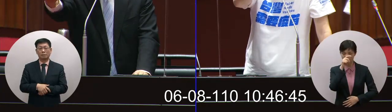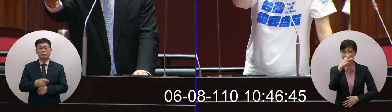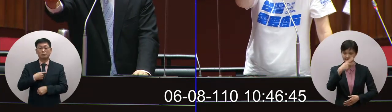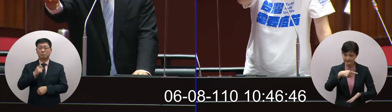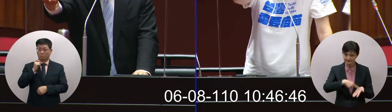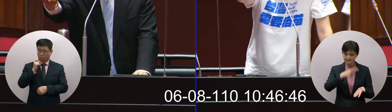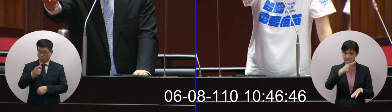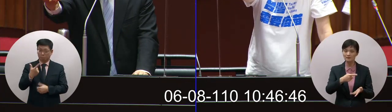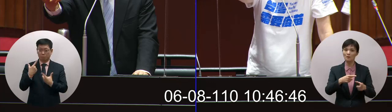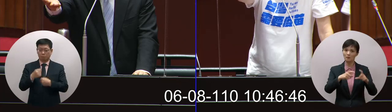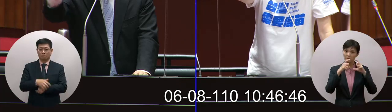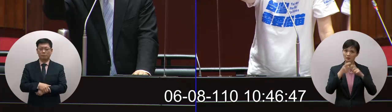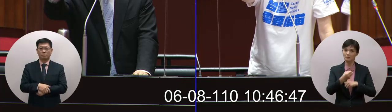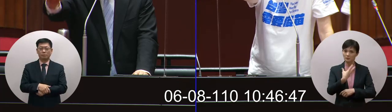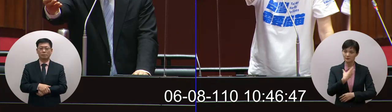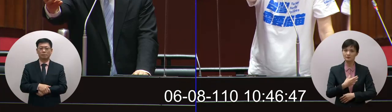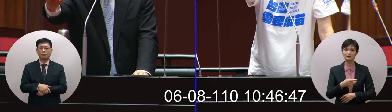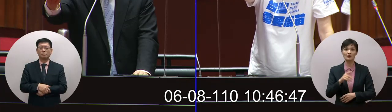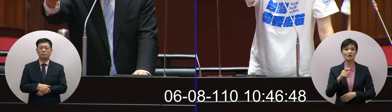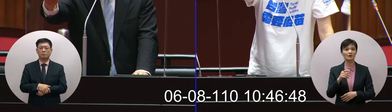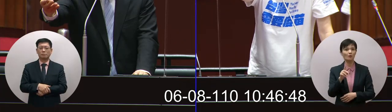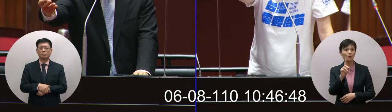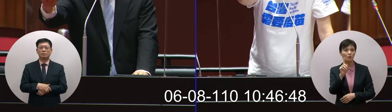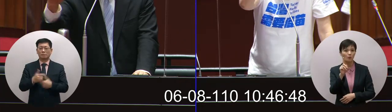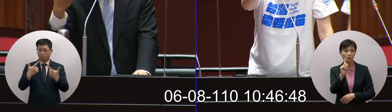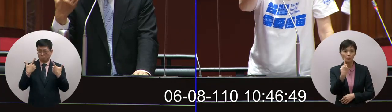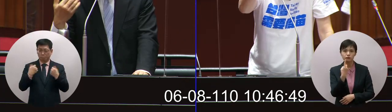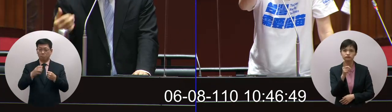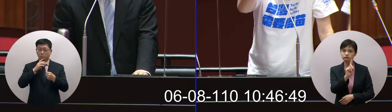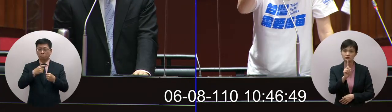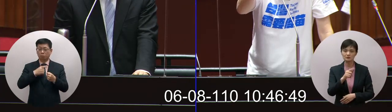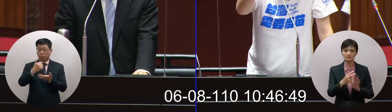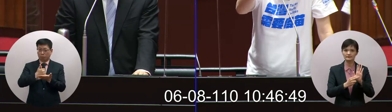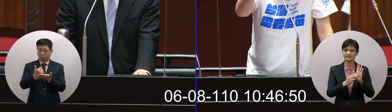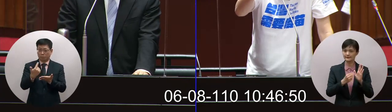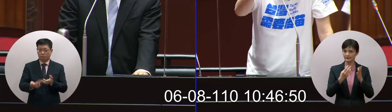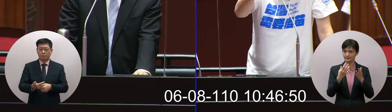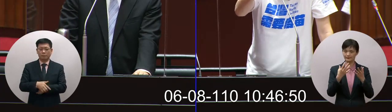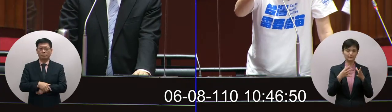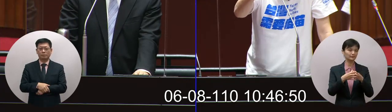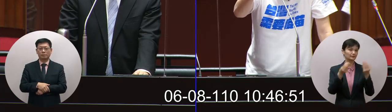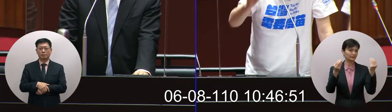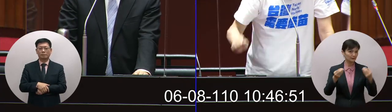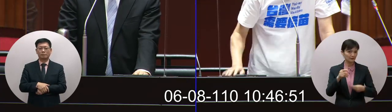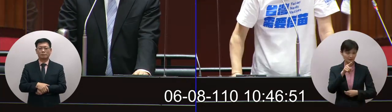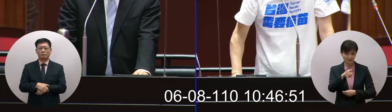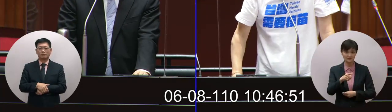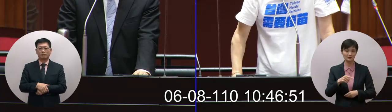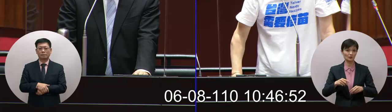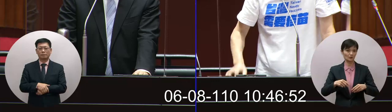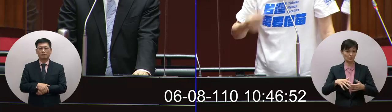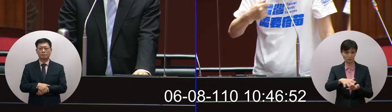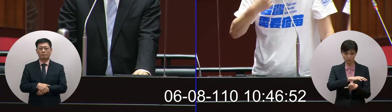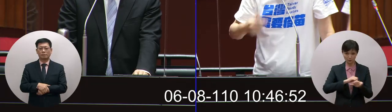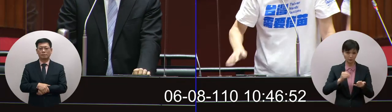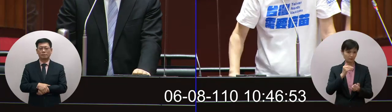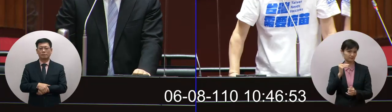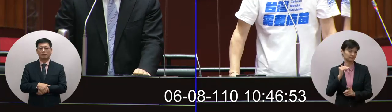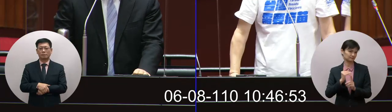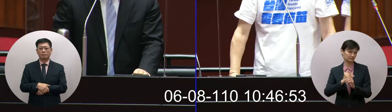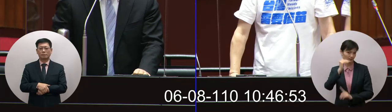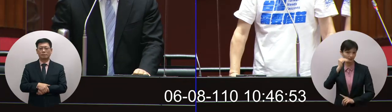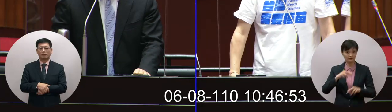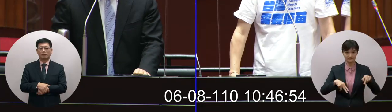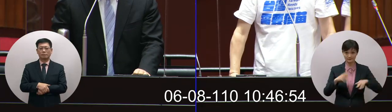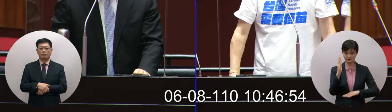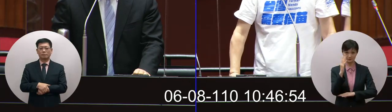都有相关。 我不要讲那个原因， 他 不要讲那个原因。 有些公 共，你是全国最高的行政首长，人民想要知